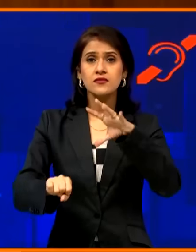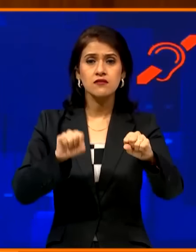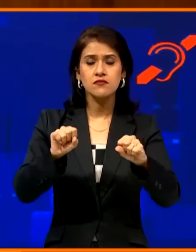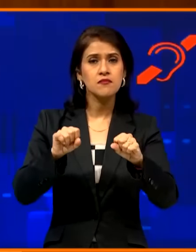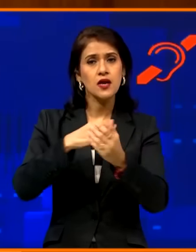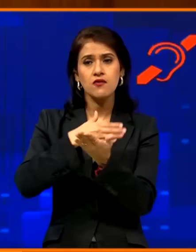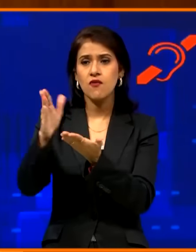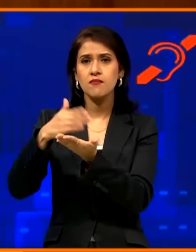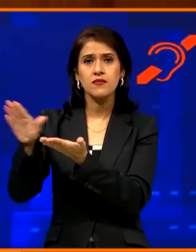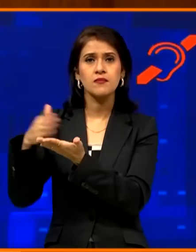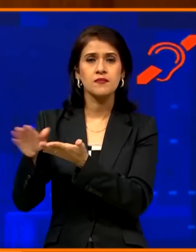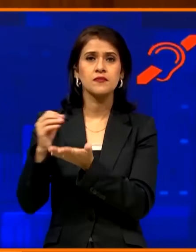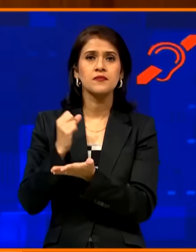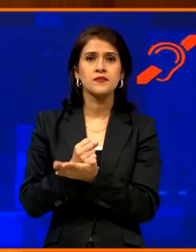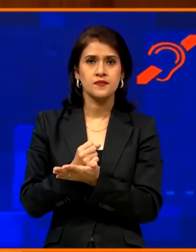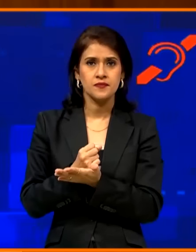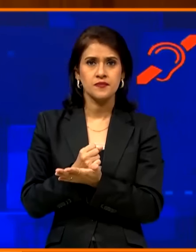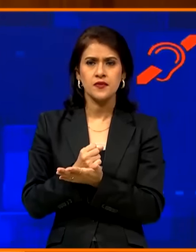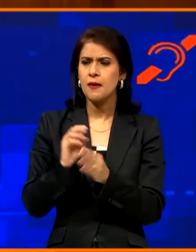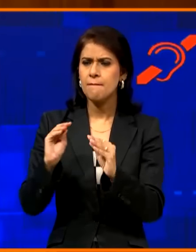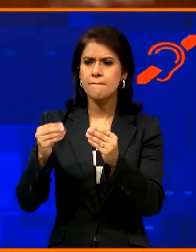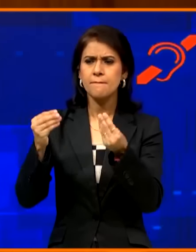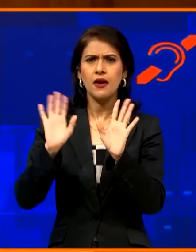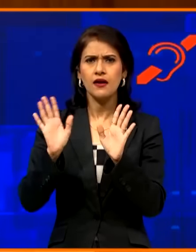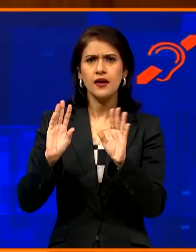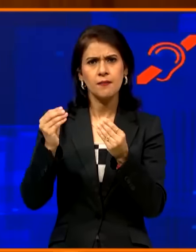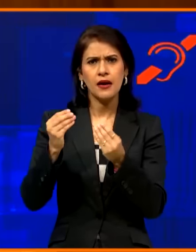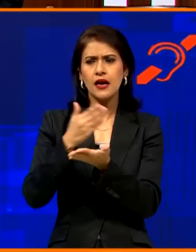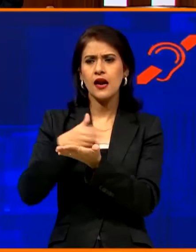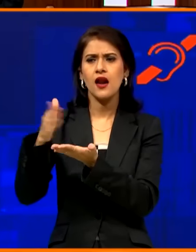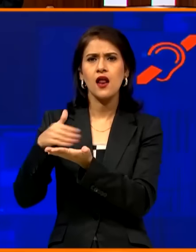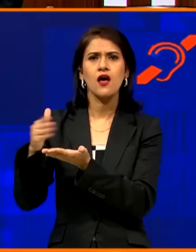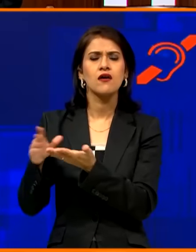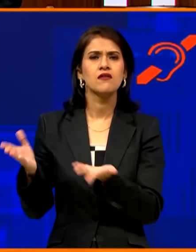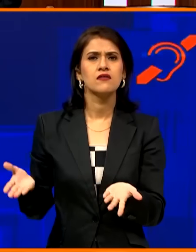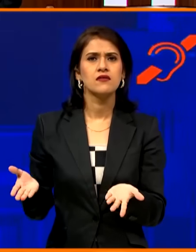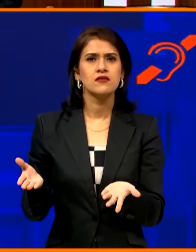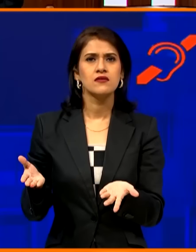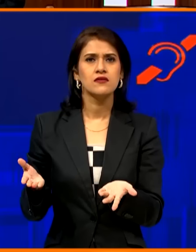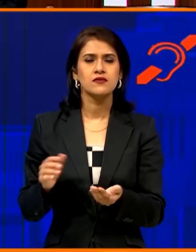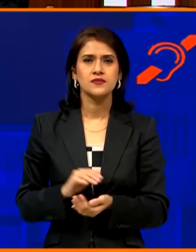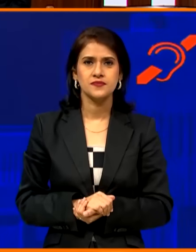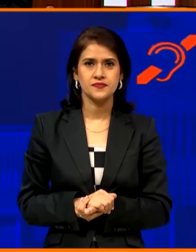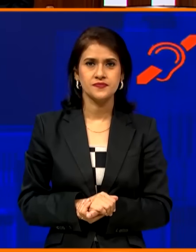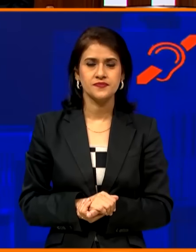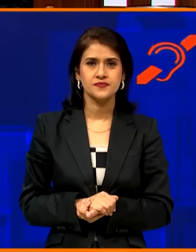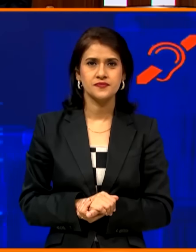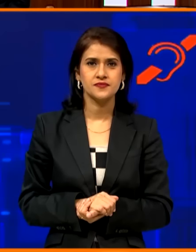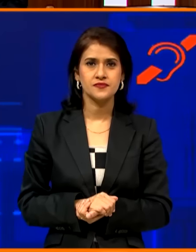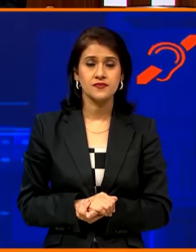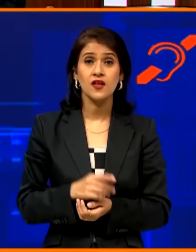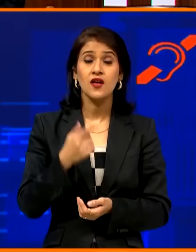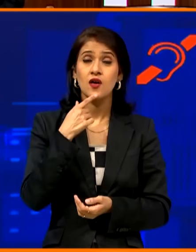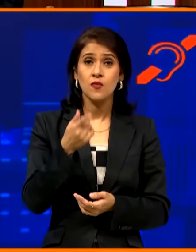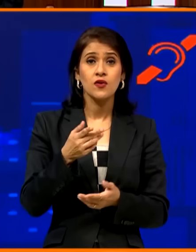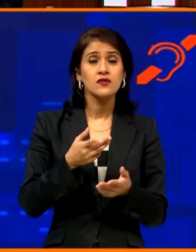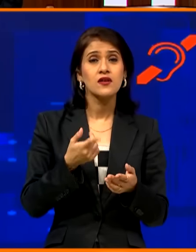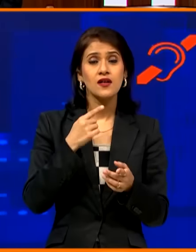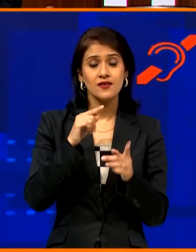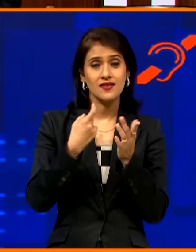कराया जाए बजाय बेहतर करने के इसको और खराब किया जा रहा है आप कब्जे खाली कराने की बात कर रहे हैं कि आपके जो चाचा जी हैं